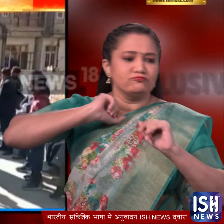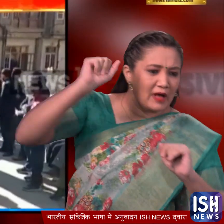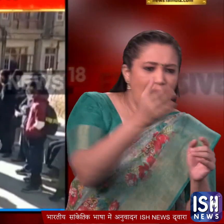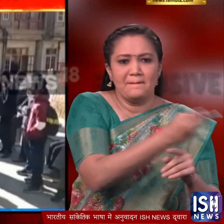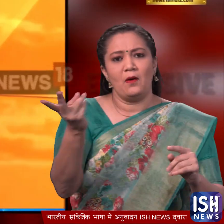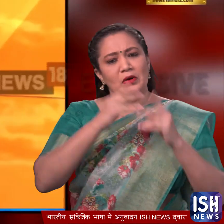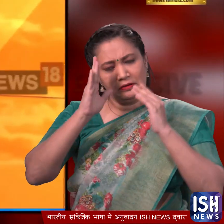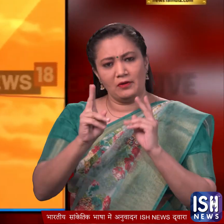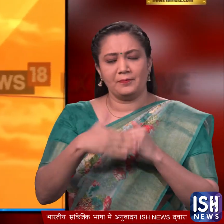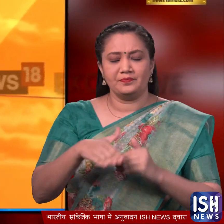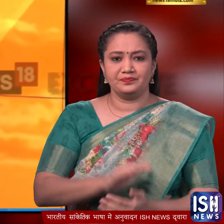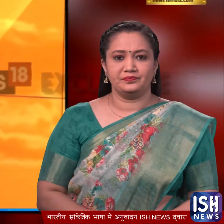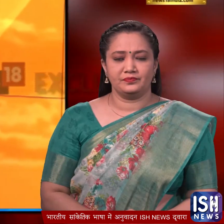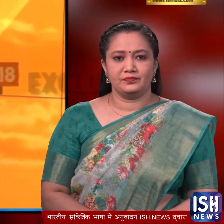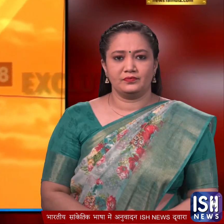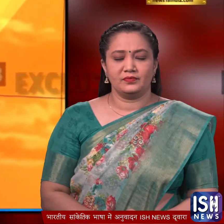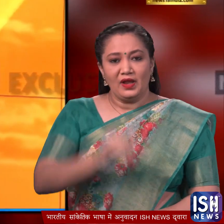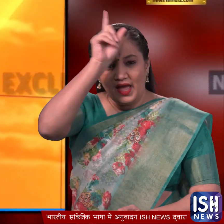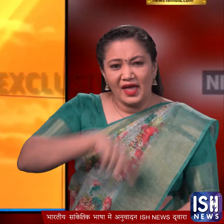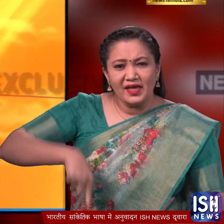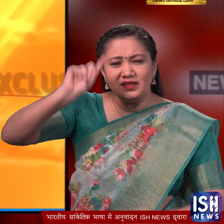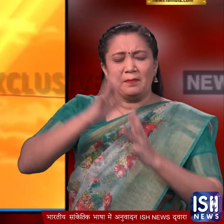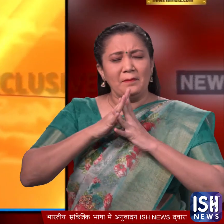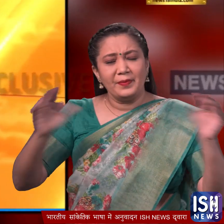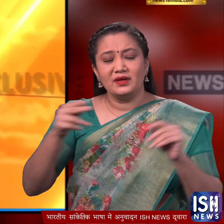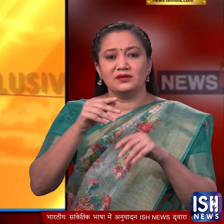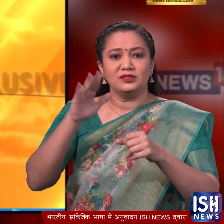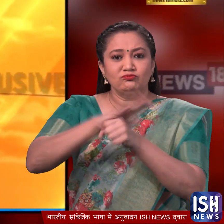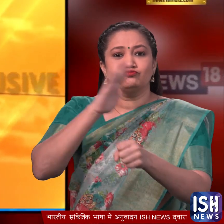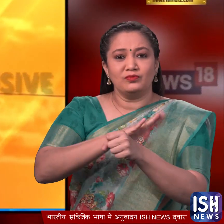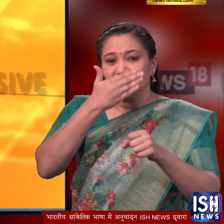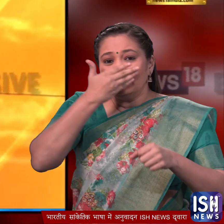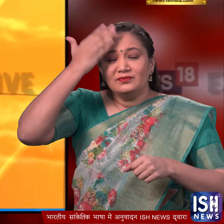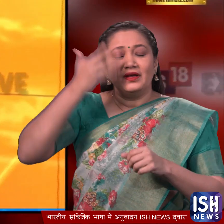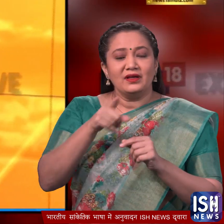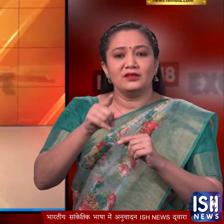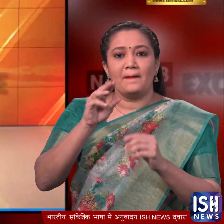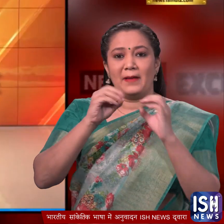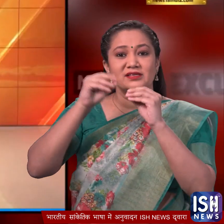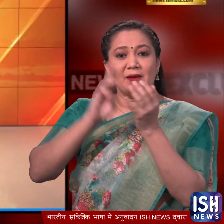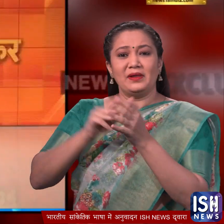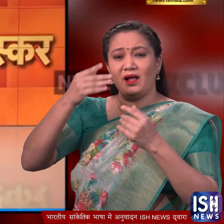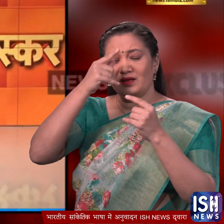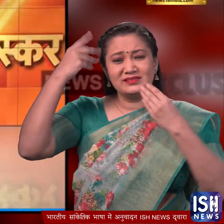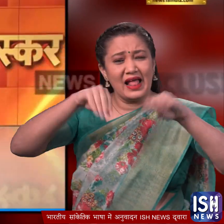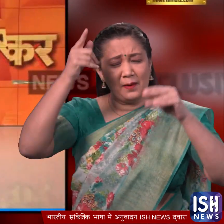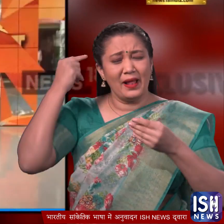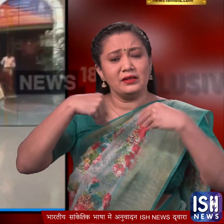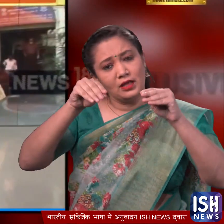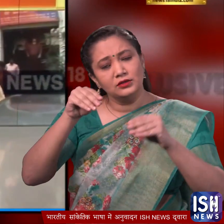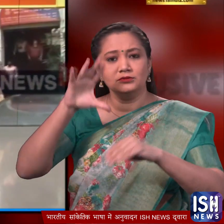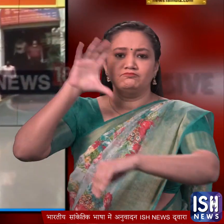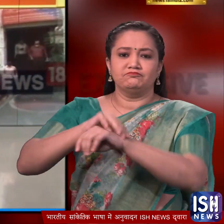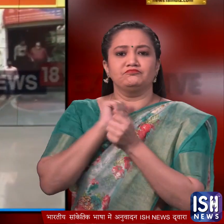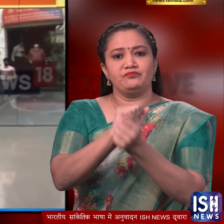नारेबाजी जारी रही। प्रवर्तन निदेशालय ने भारत के सबसे बड़े चंदन तस्कर कहे जाने वाले बादशाह मलिक को गिरफ्तार कर लिया। ईडी ने